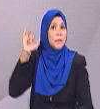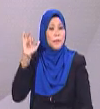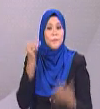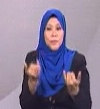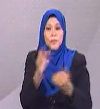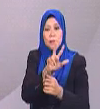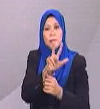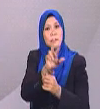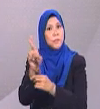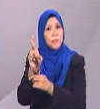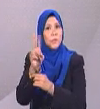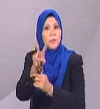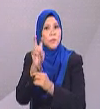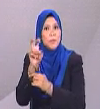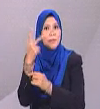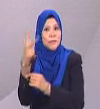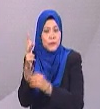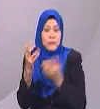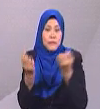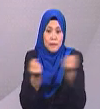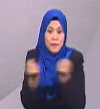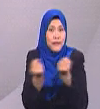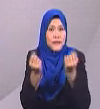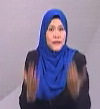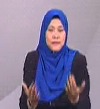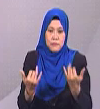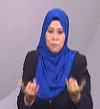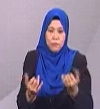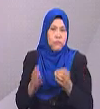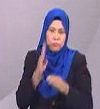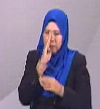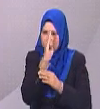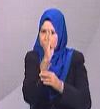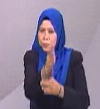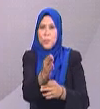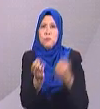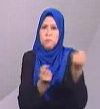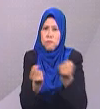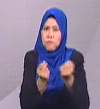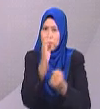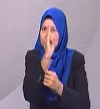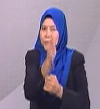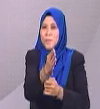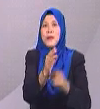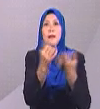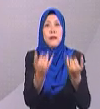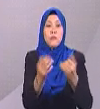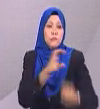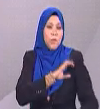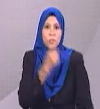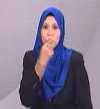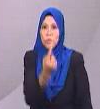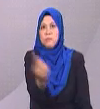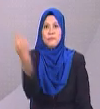sebanyak 3,212 kenderaan yang cuba merentas negeri di arah berpatah balik semalam